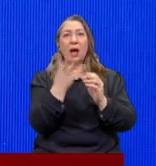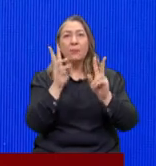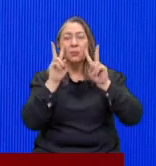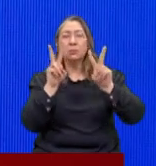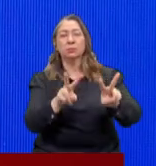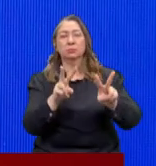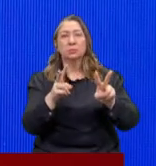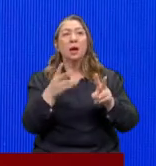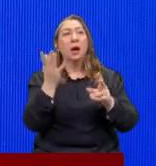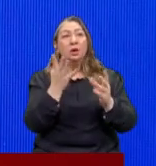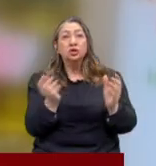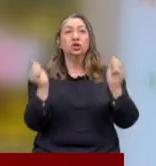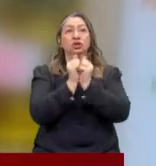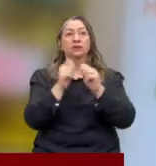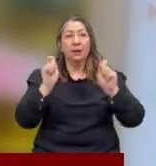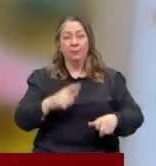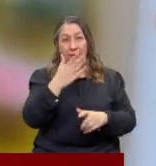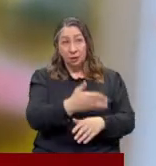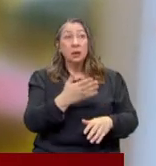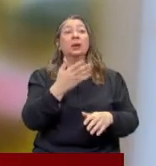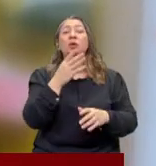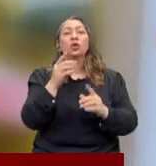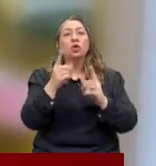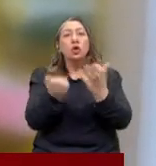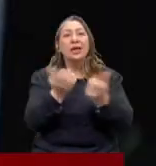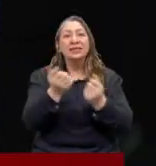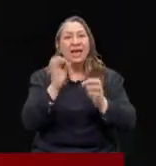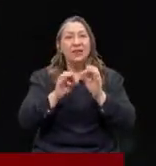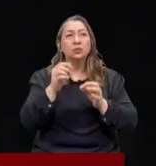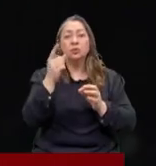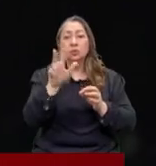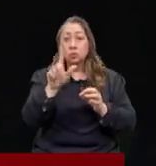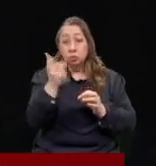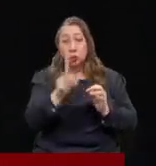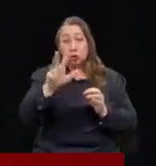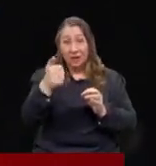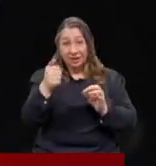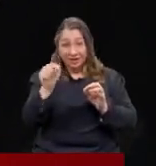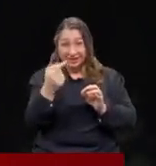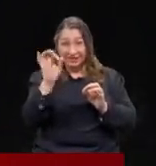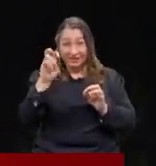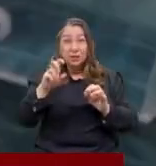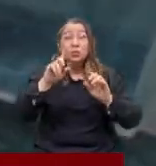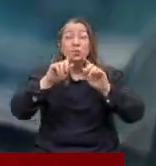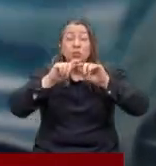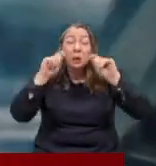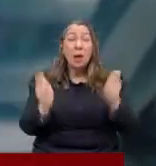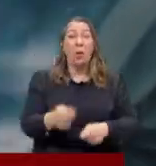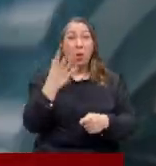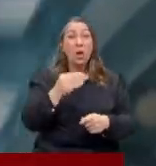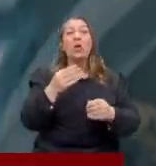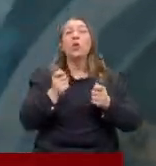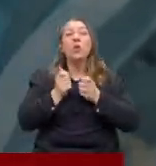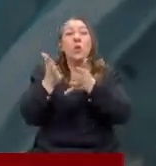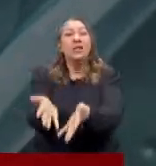ve resmen triple double yaptı. Tüketici enflasyonu %36,08 ile son 19 yılın rekorunu kırarken, üretici